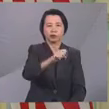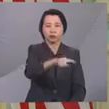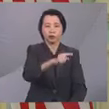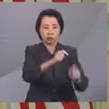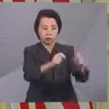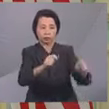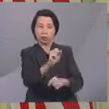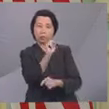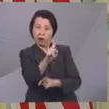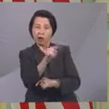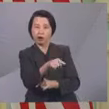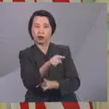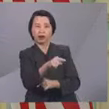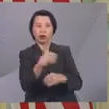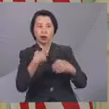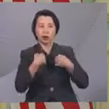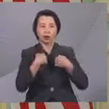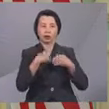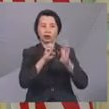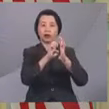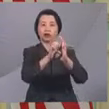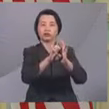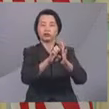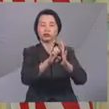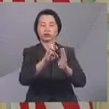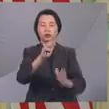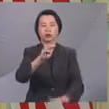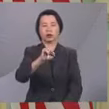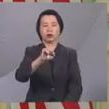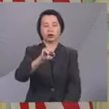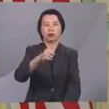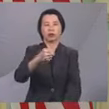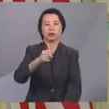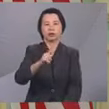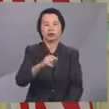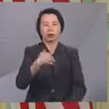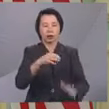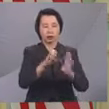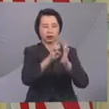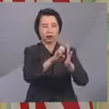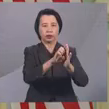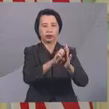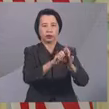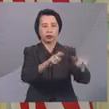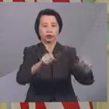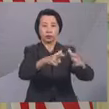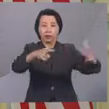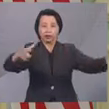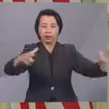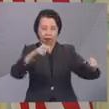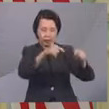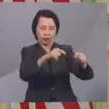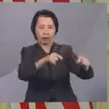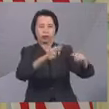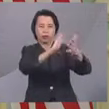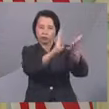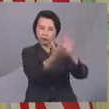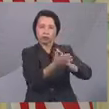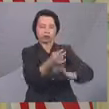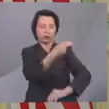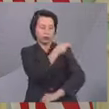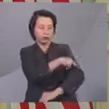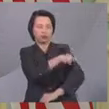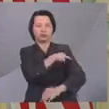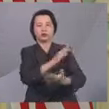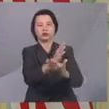Maha punya, ada expo pertanian terbesar tu, Maha tu. So di situ dah di-convert, dijadikan sebagai